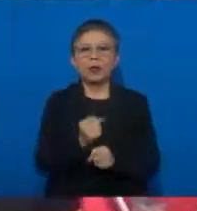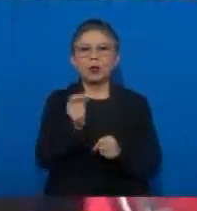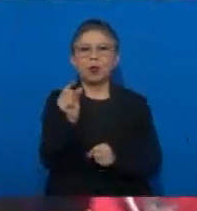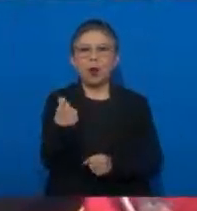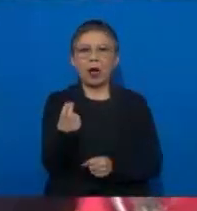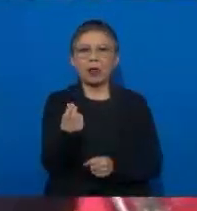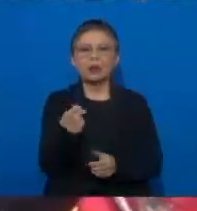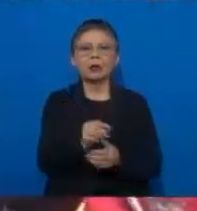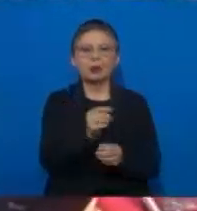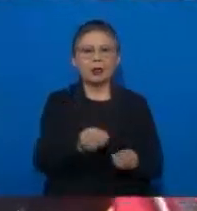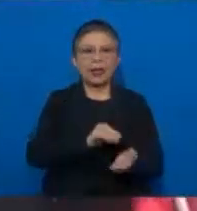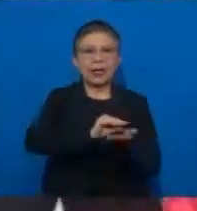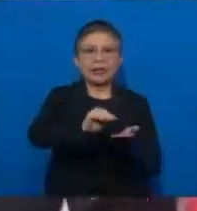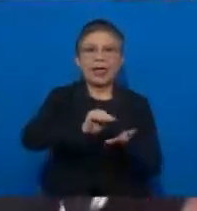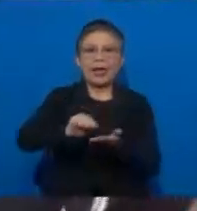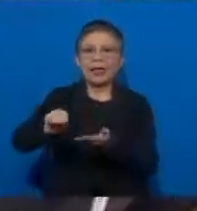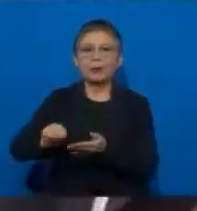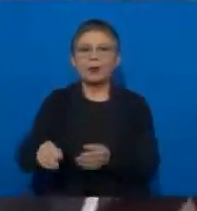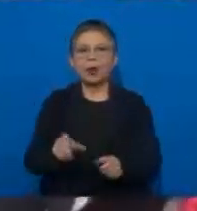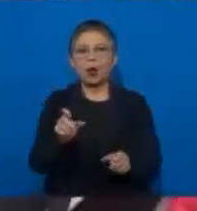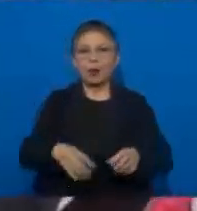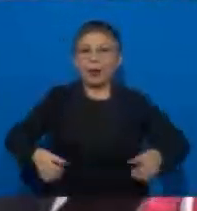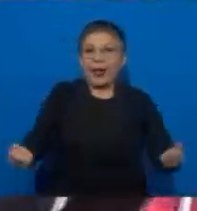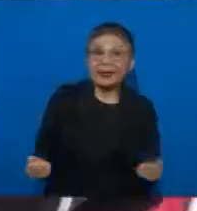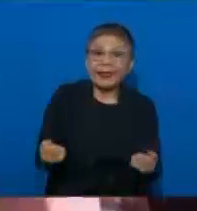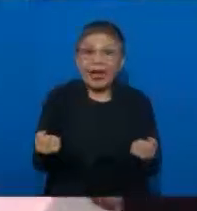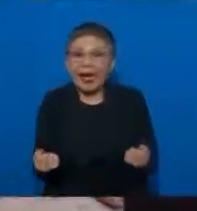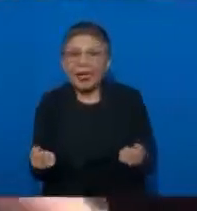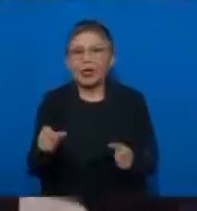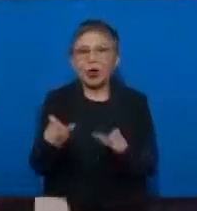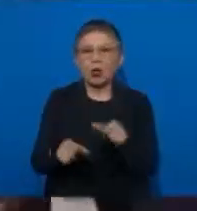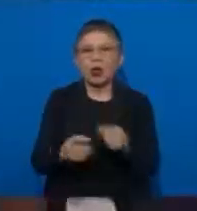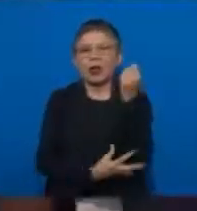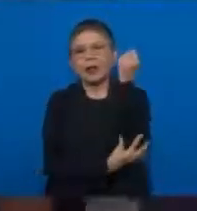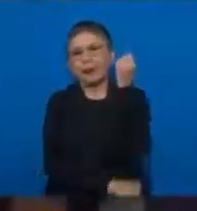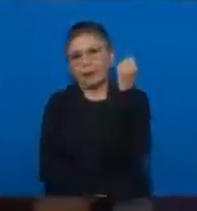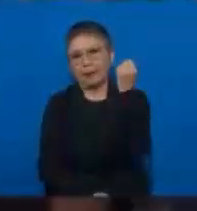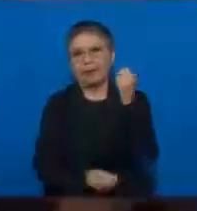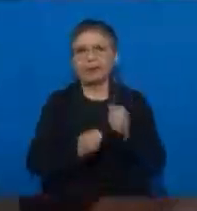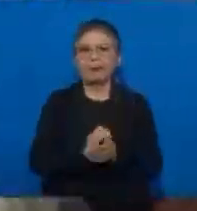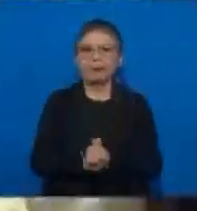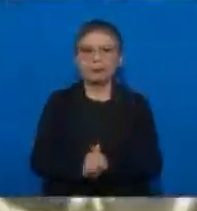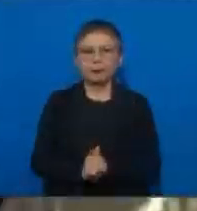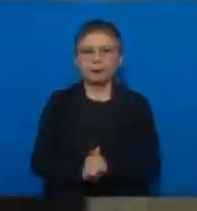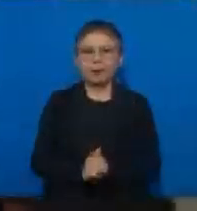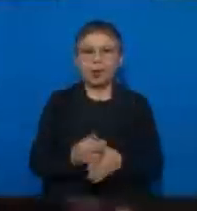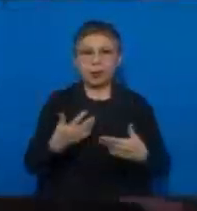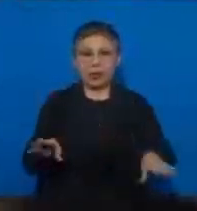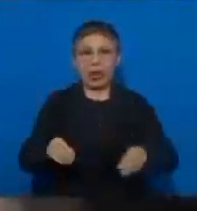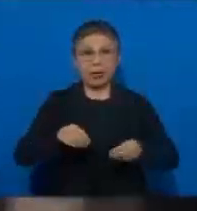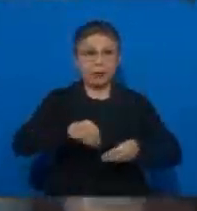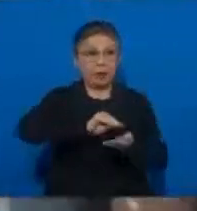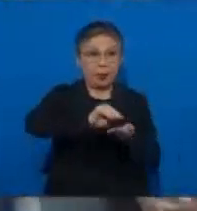untuk dibagikan sebagai zakat kepada tukang beca serta warga yang kurang mampu. Setelah pembagian